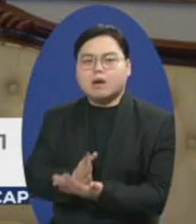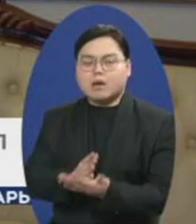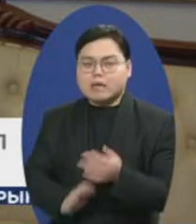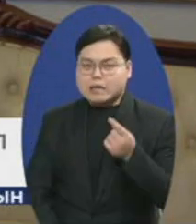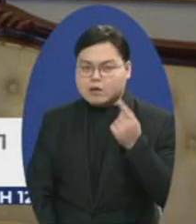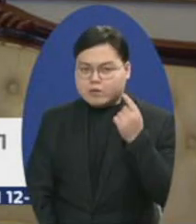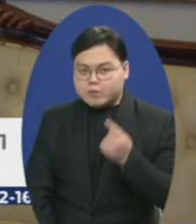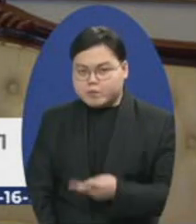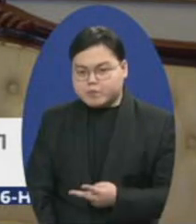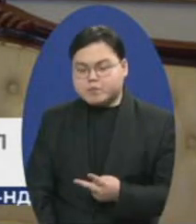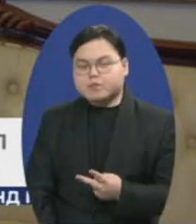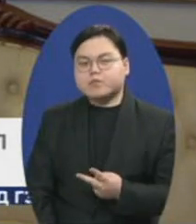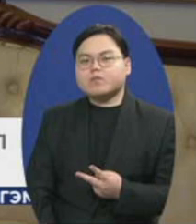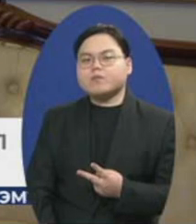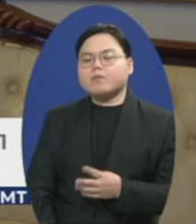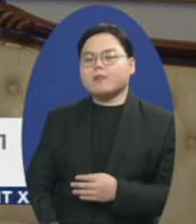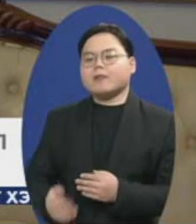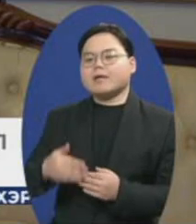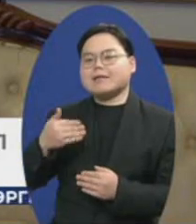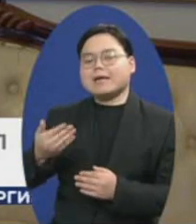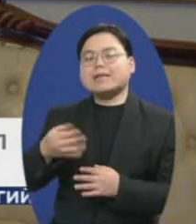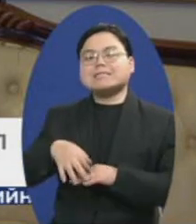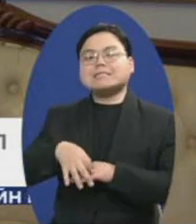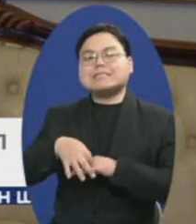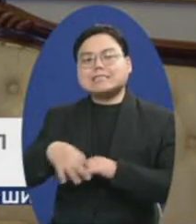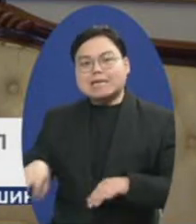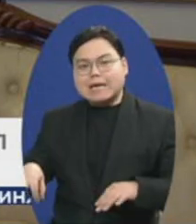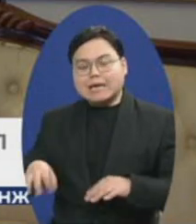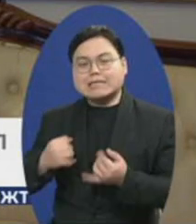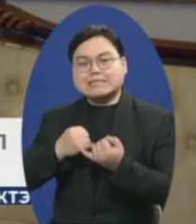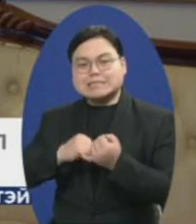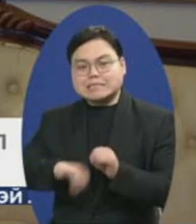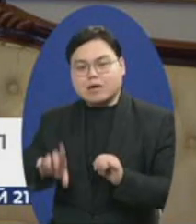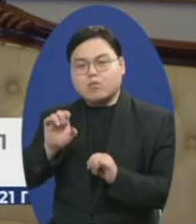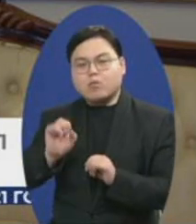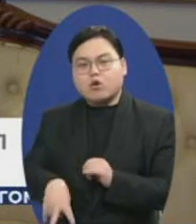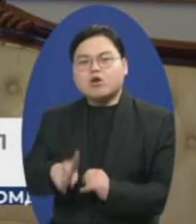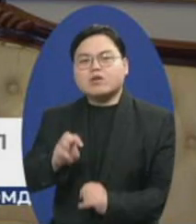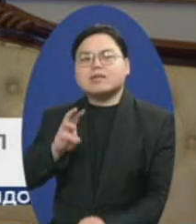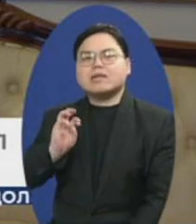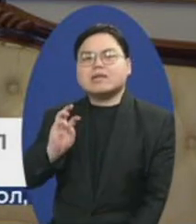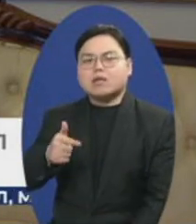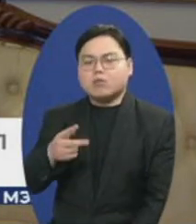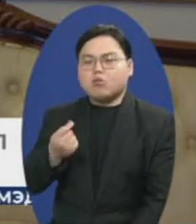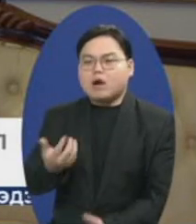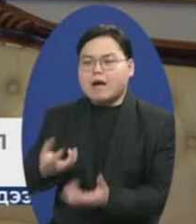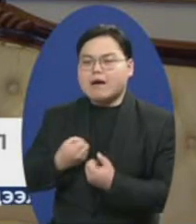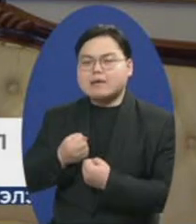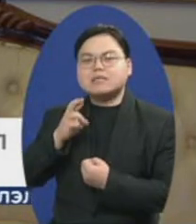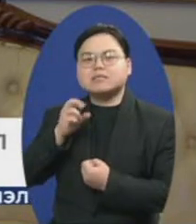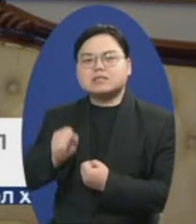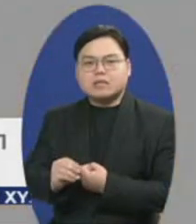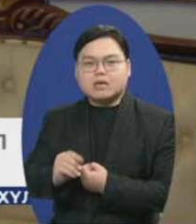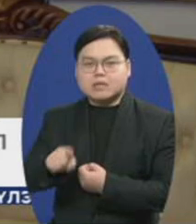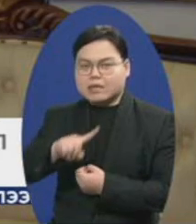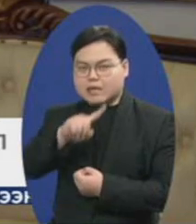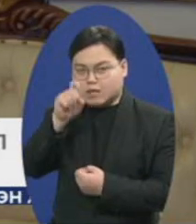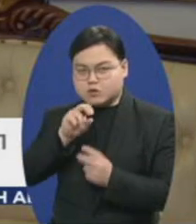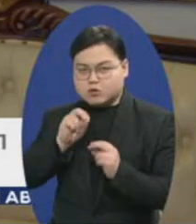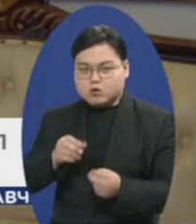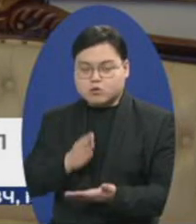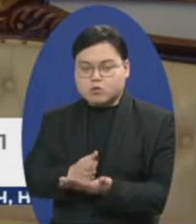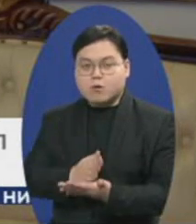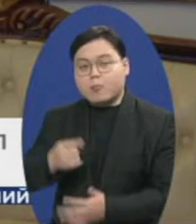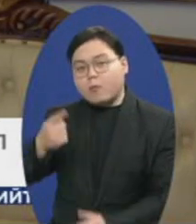хоёрдугаар та дараа нь за саллахад энэ нийт тэтгэлгийг яаж олж авах вэ гэдэг асар их асуудалтай болдог. Энэ өөрөө